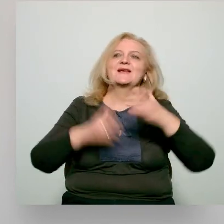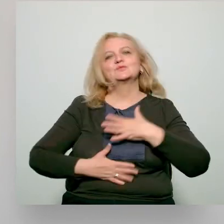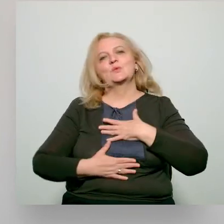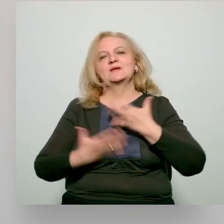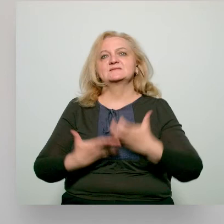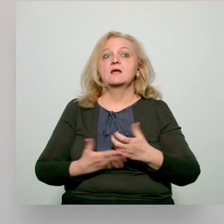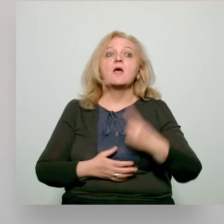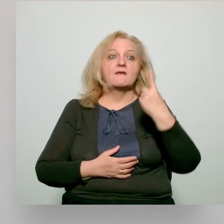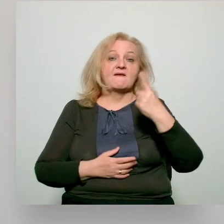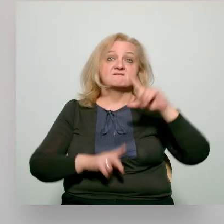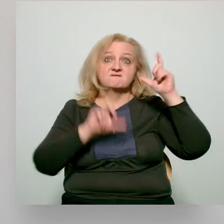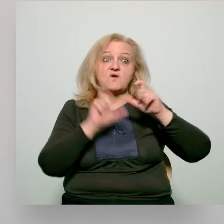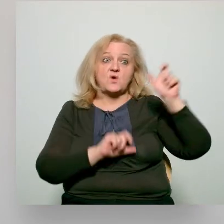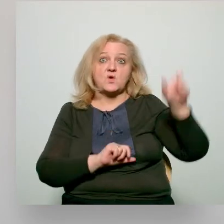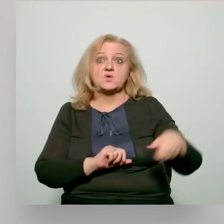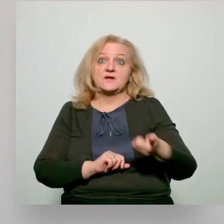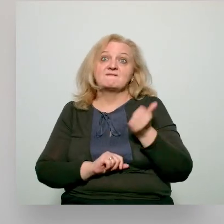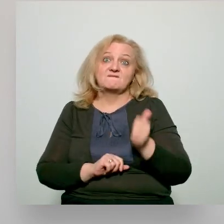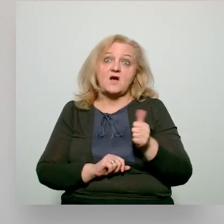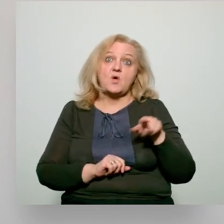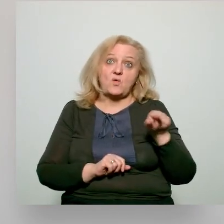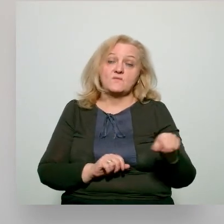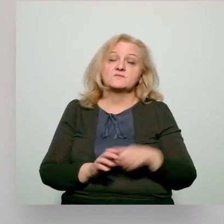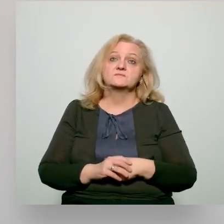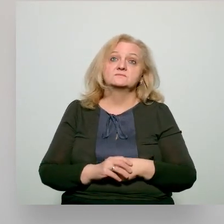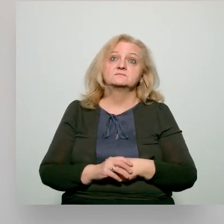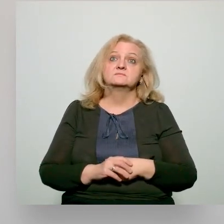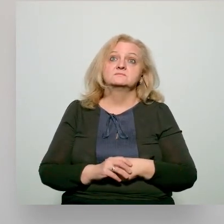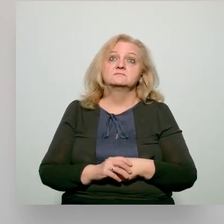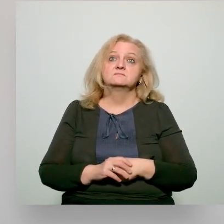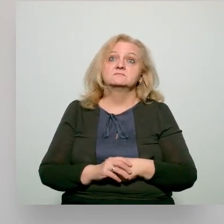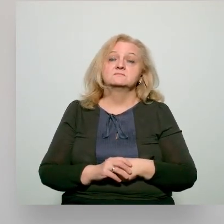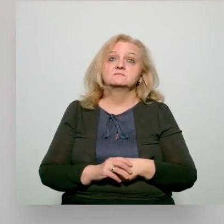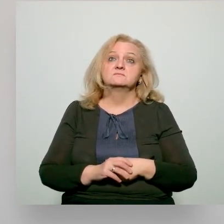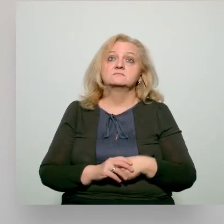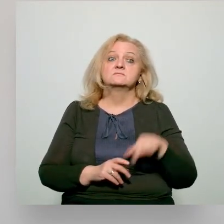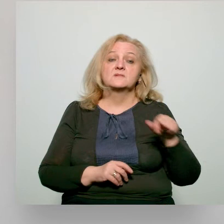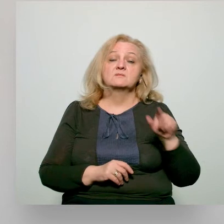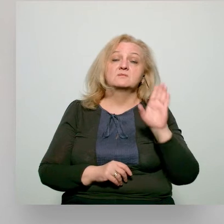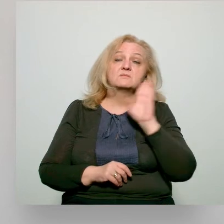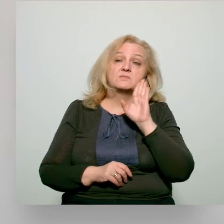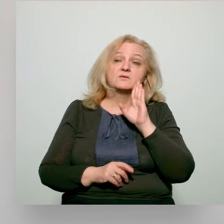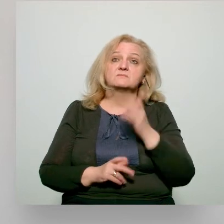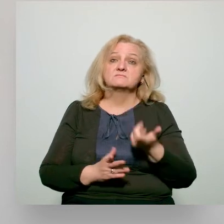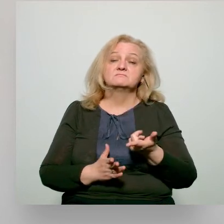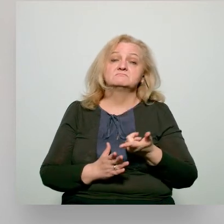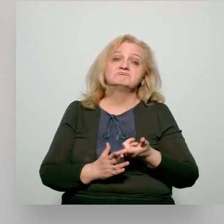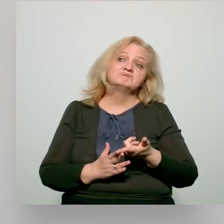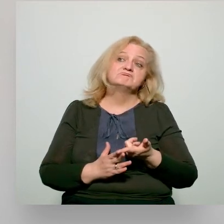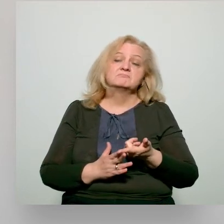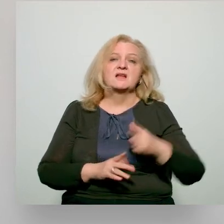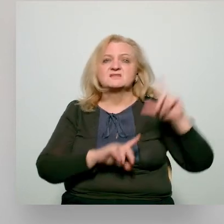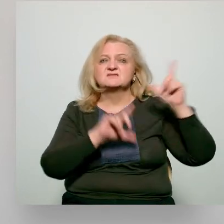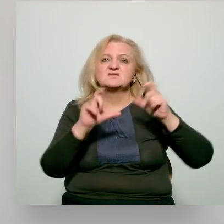Jeden z ukraińskich fotografów, który po prostu pozbył się swojego sposobu wyrażania, zaczął